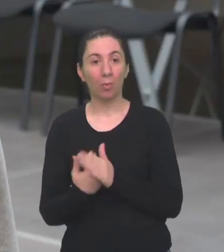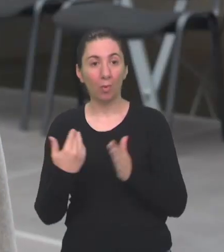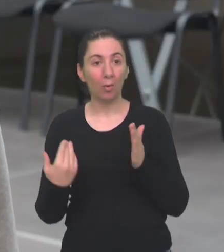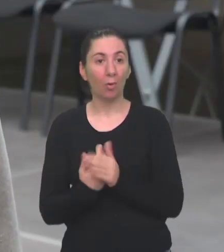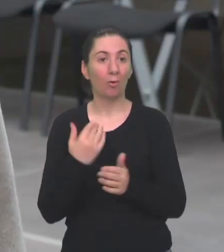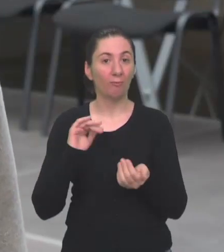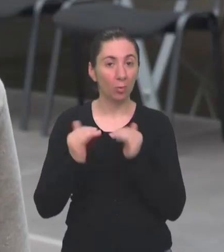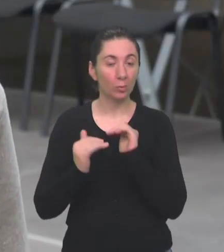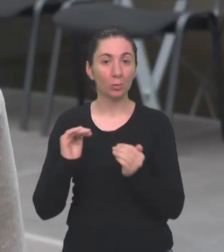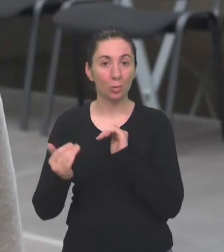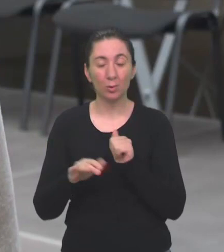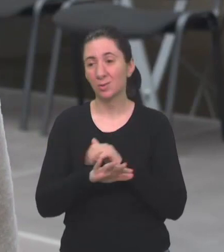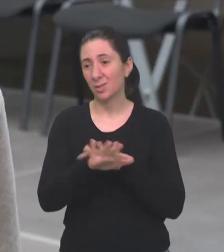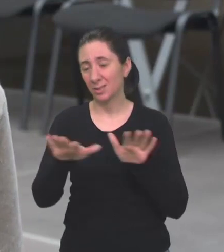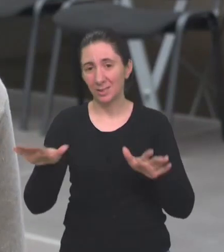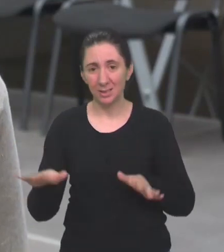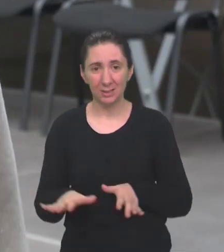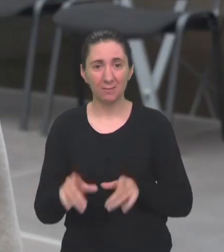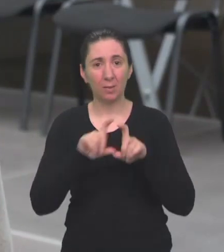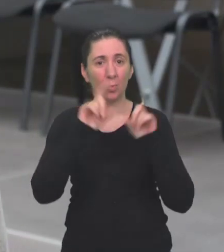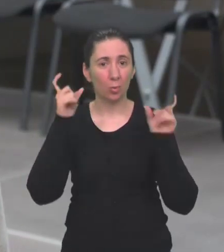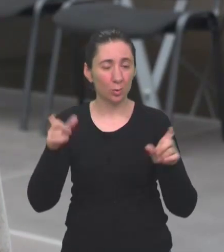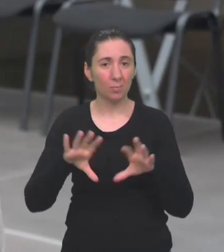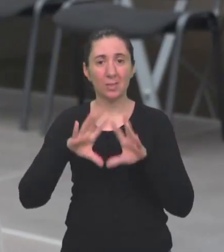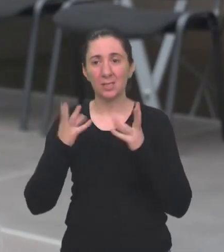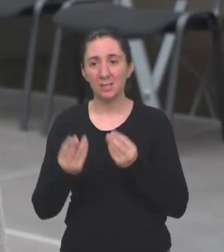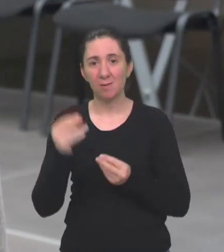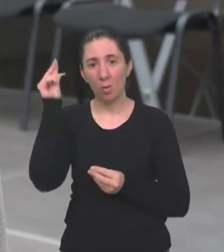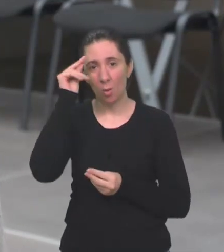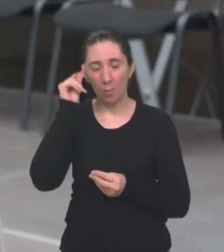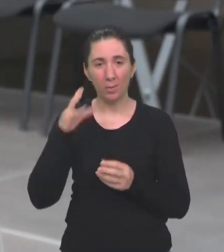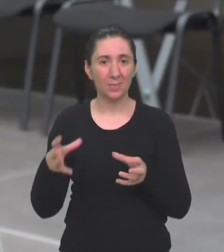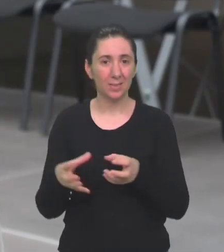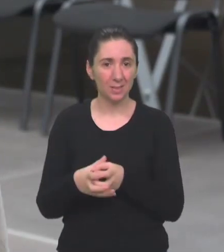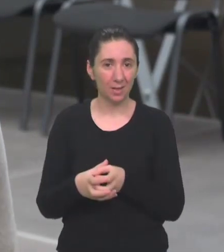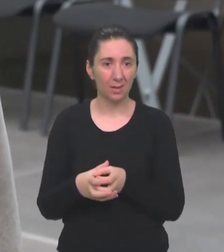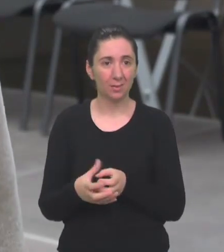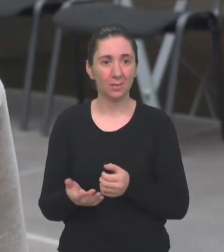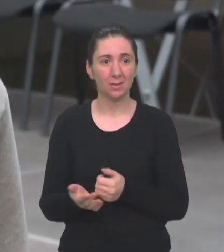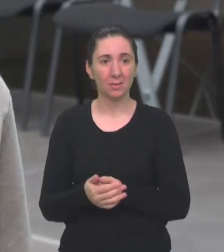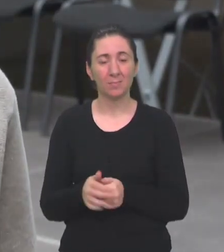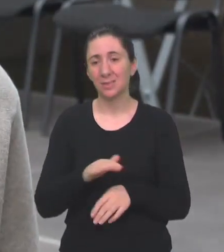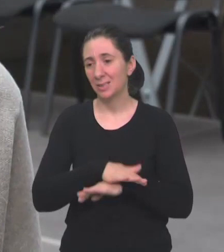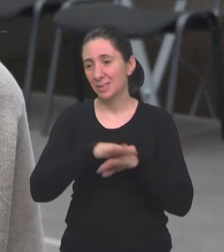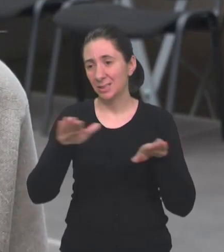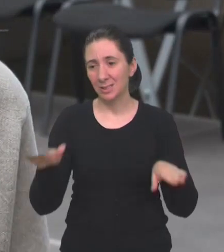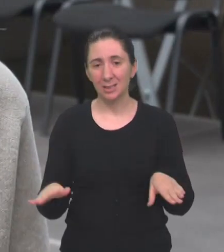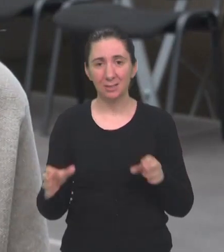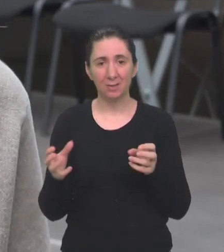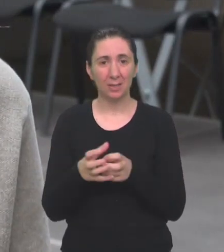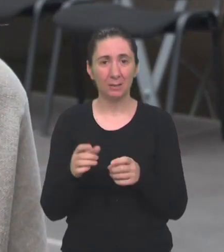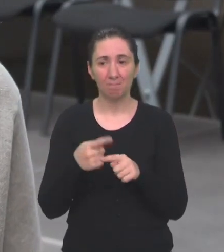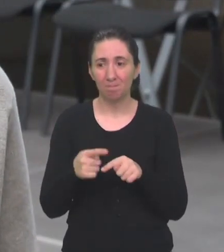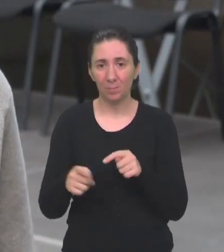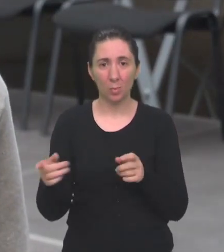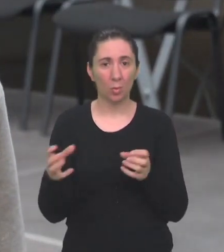ispočetka surađivati sa svim ustanovama, sa svim obrazovnim zajednicama, sa svim dionicima u